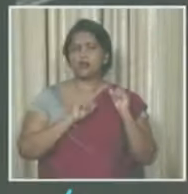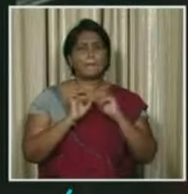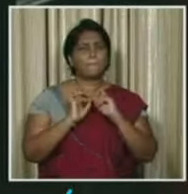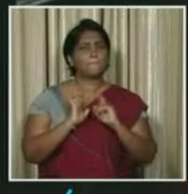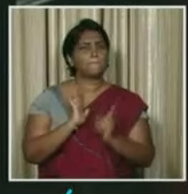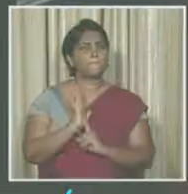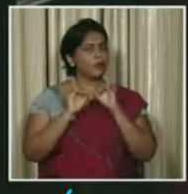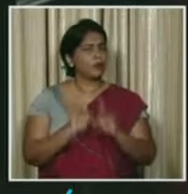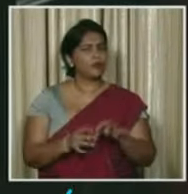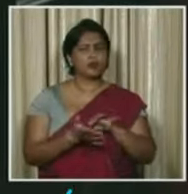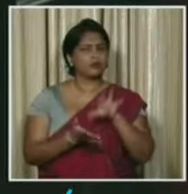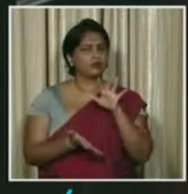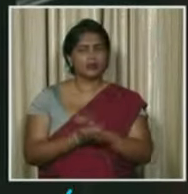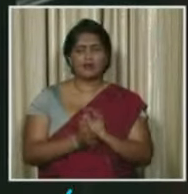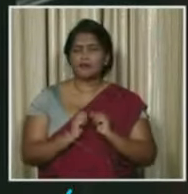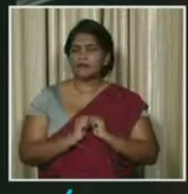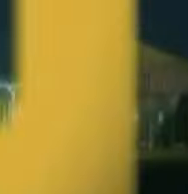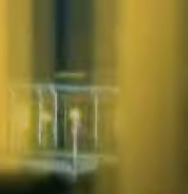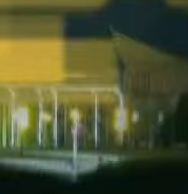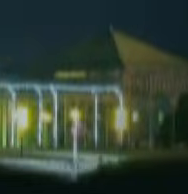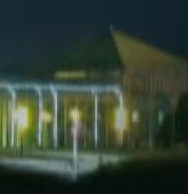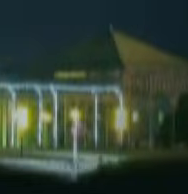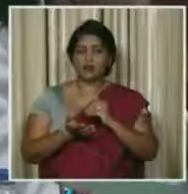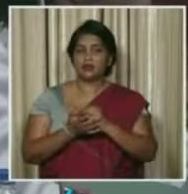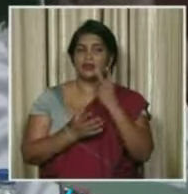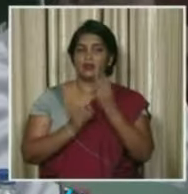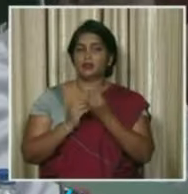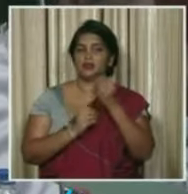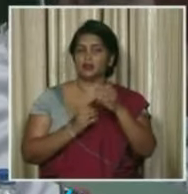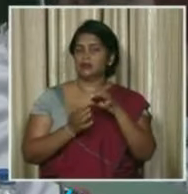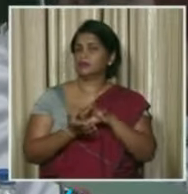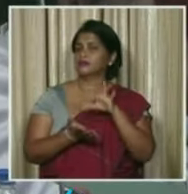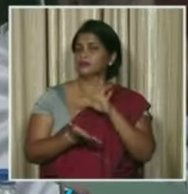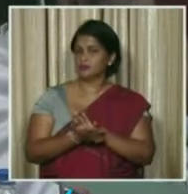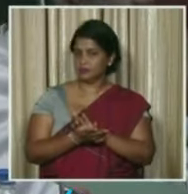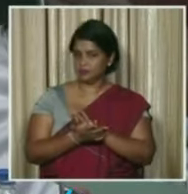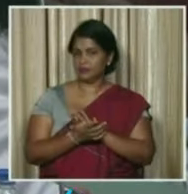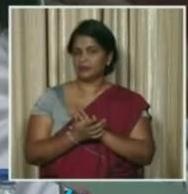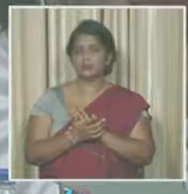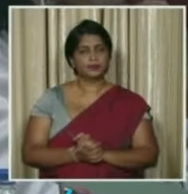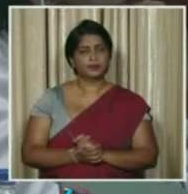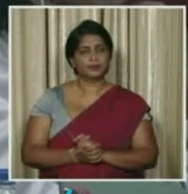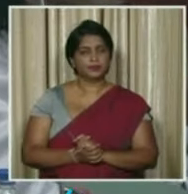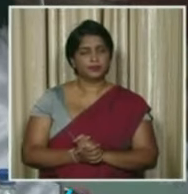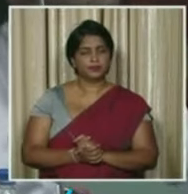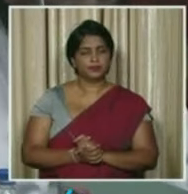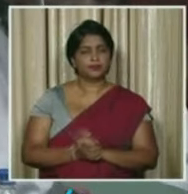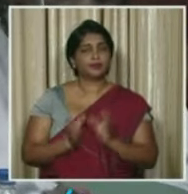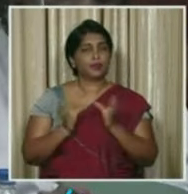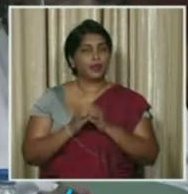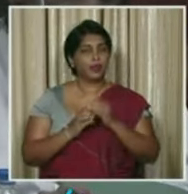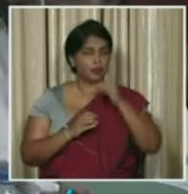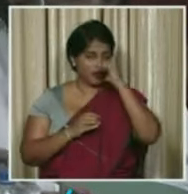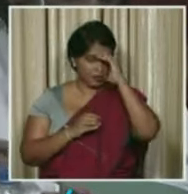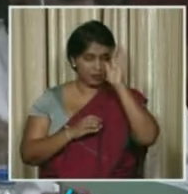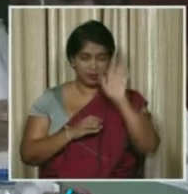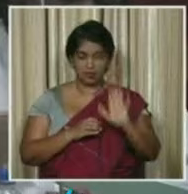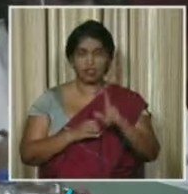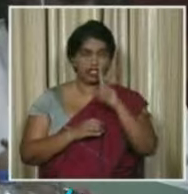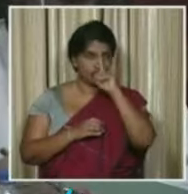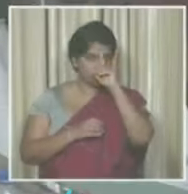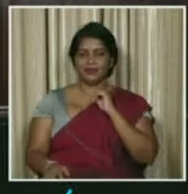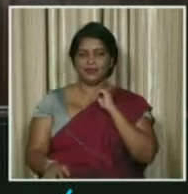අපි මේ විදිහට සම්මත කරගෙන වැඩක් වෙන්නේ නැහැ. මේ පක්ෂනායකර ස්ටිවි තීරණය කරන් තියනවා පක්ෂනායකයෙකුට